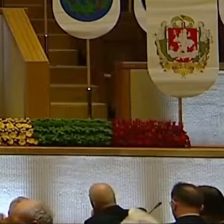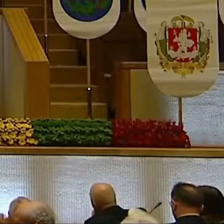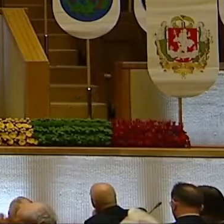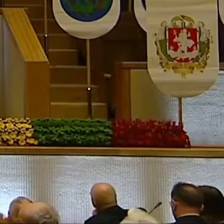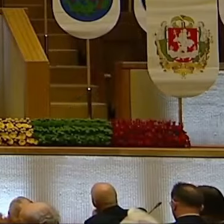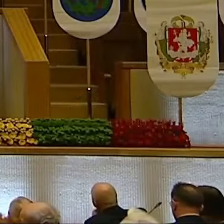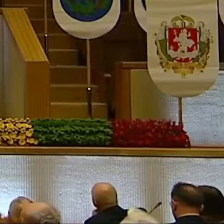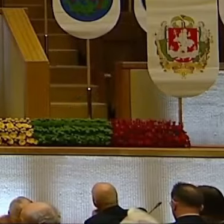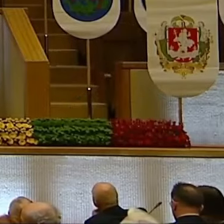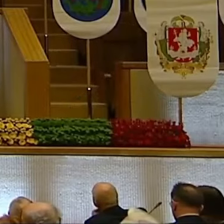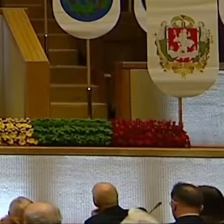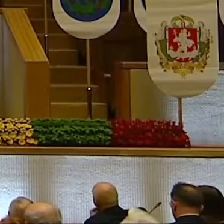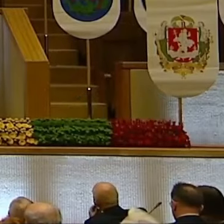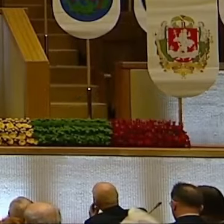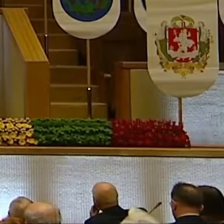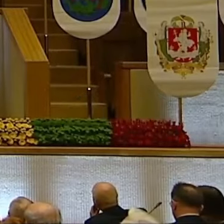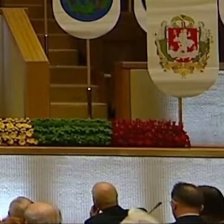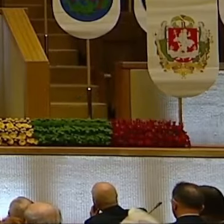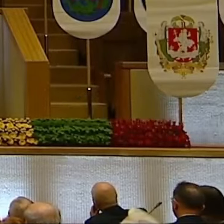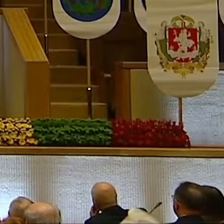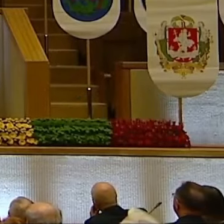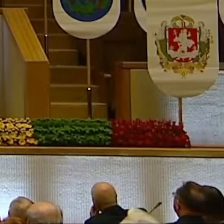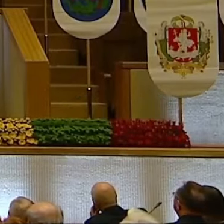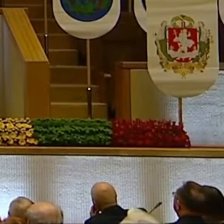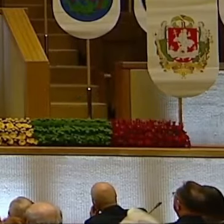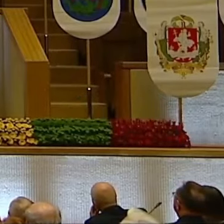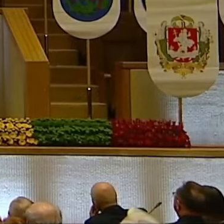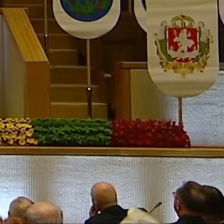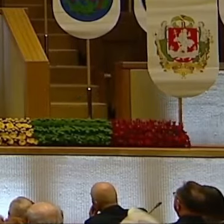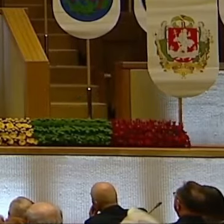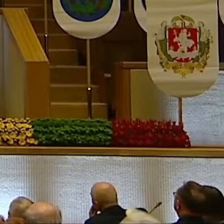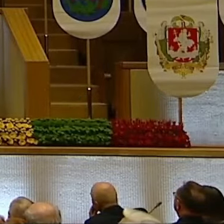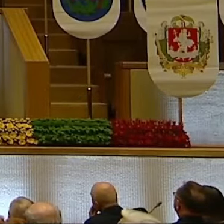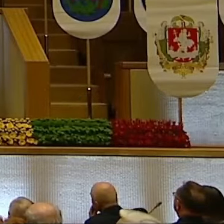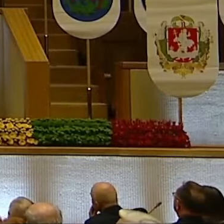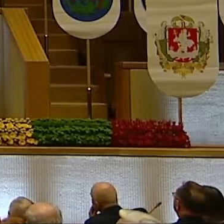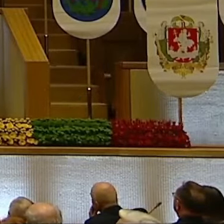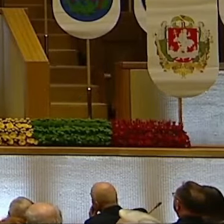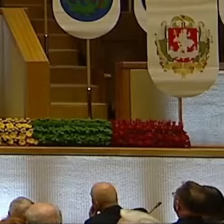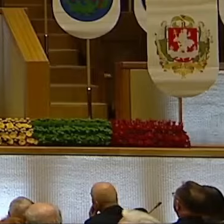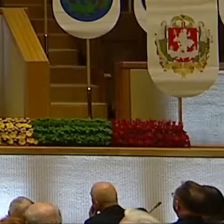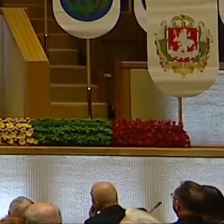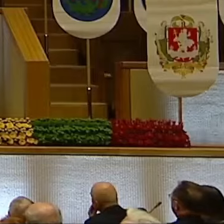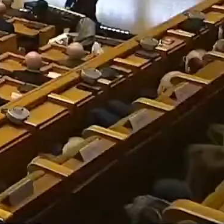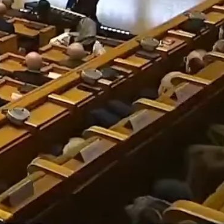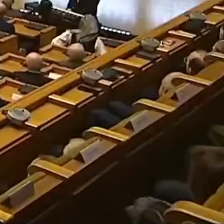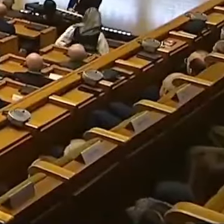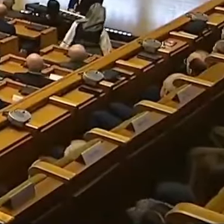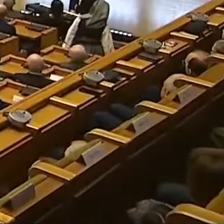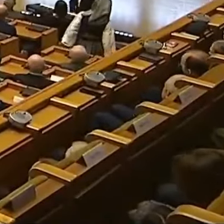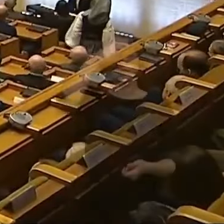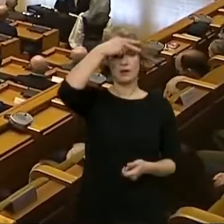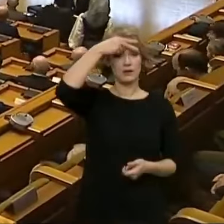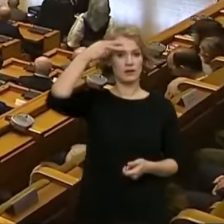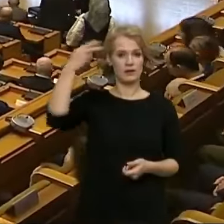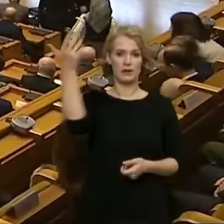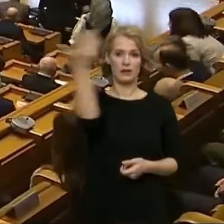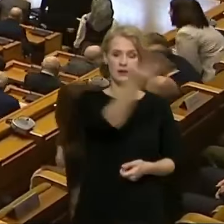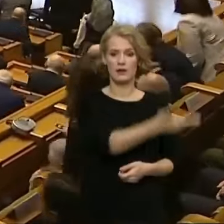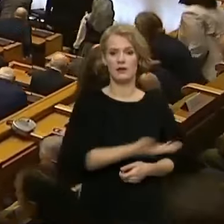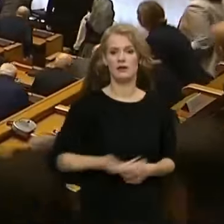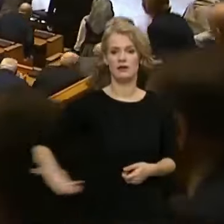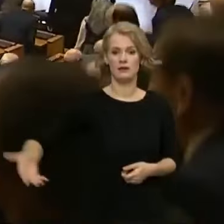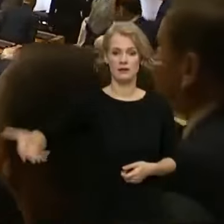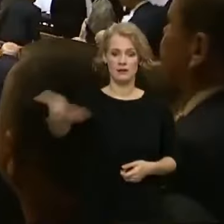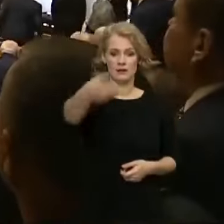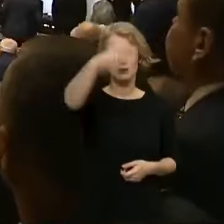lietuva lietuva liuva lietuva